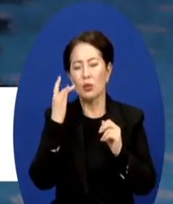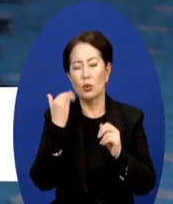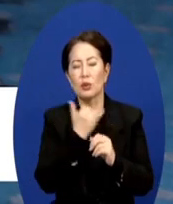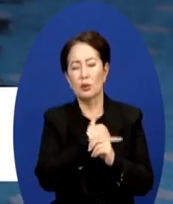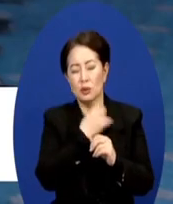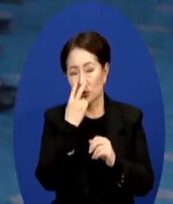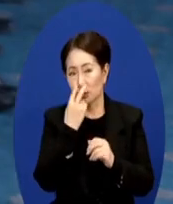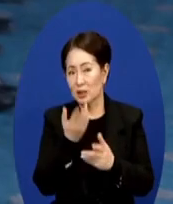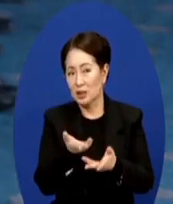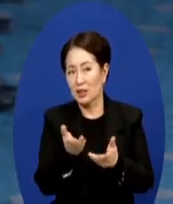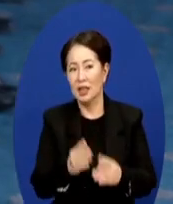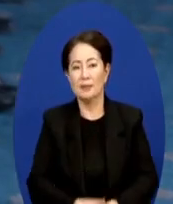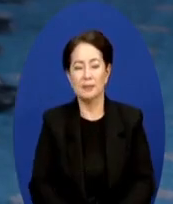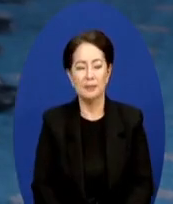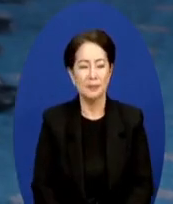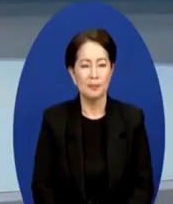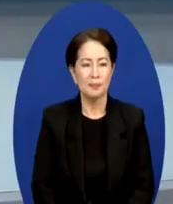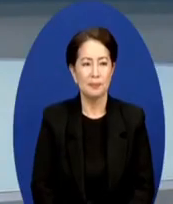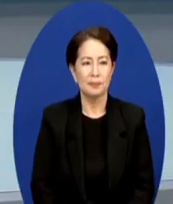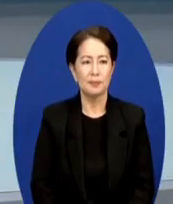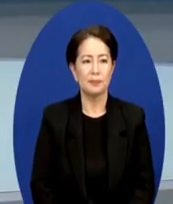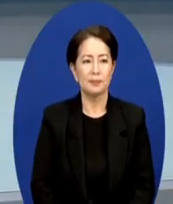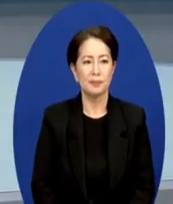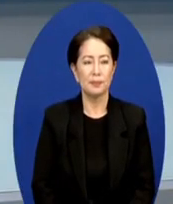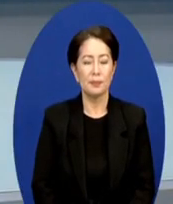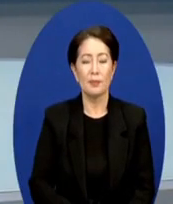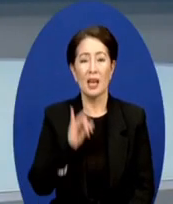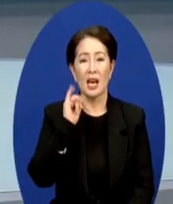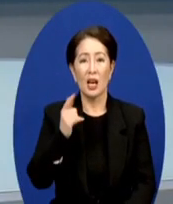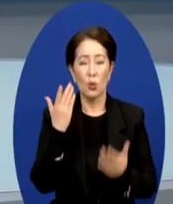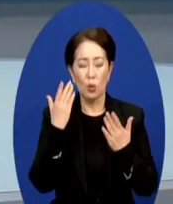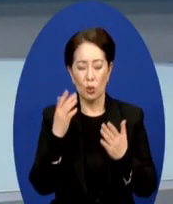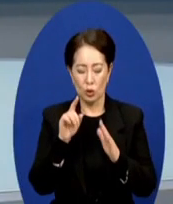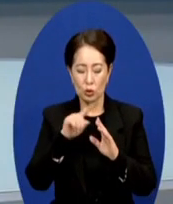хурлын удирдлага үздэг. Улсын хурл зөвшөөрлийн тухай